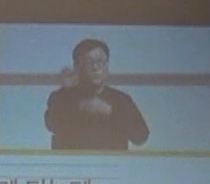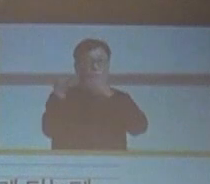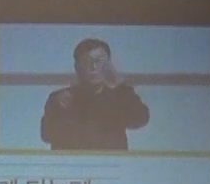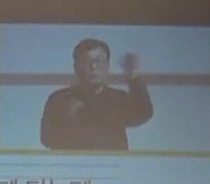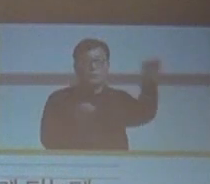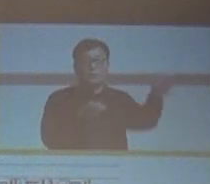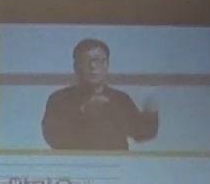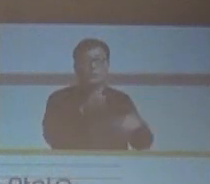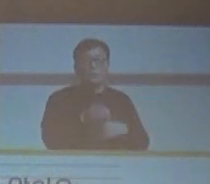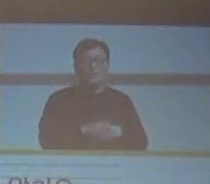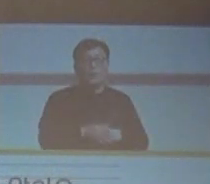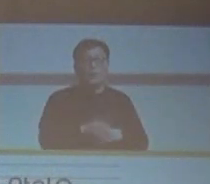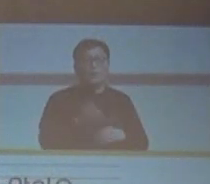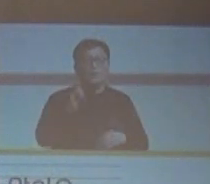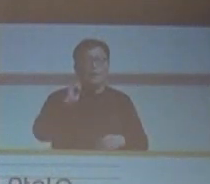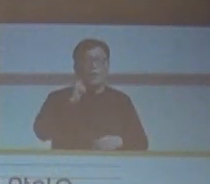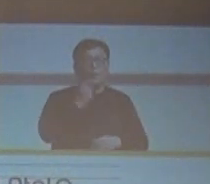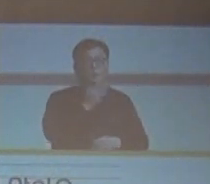그리움 불러요